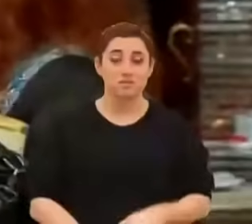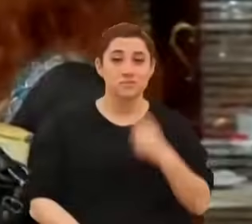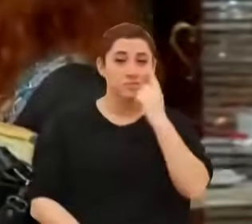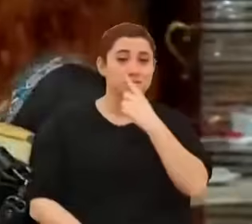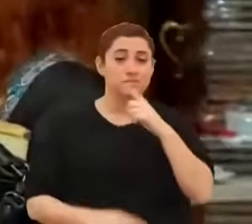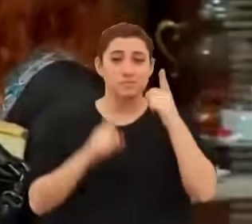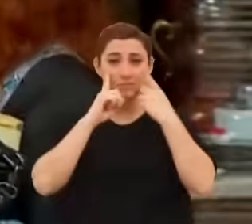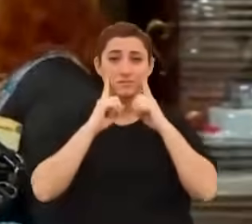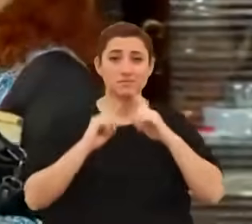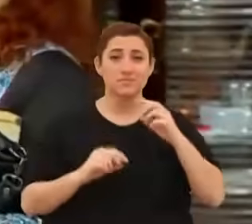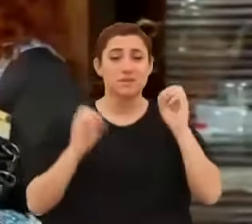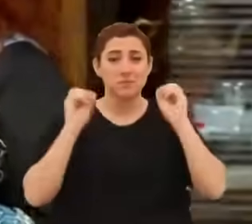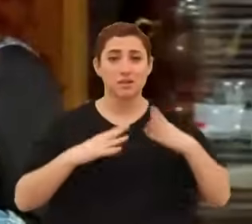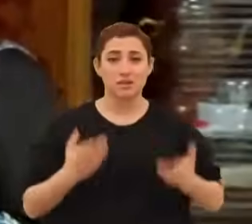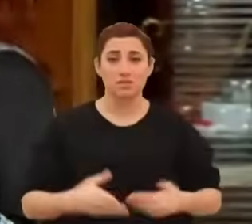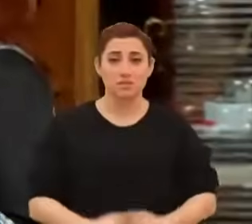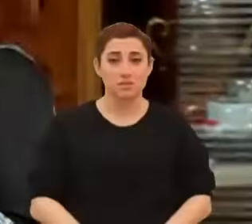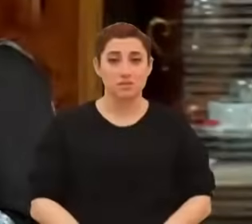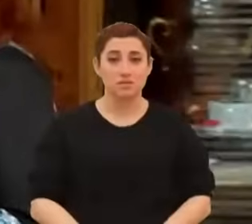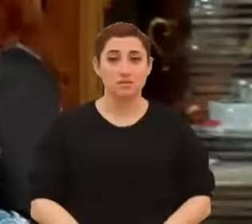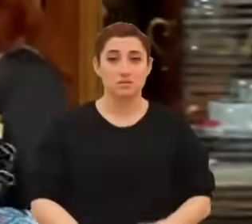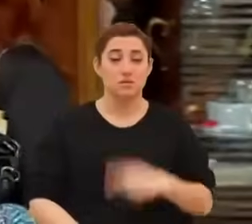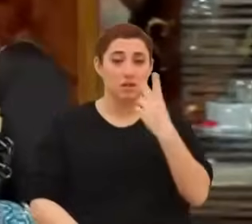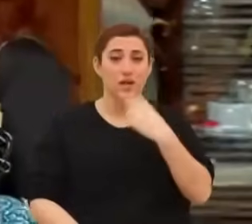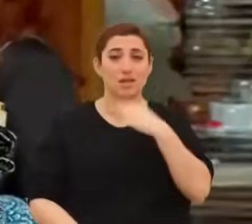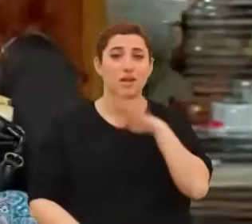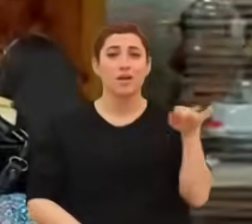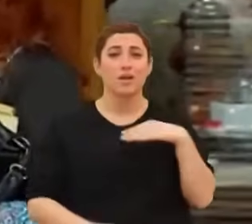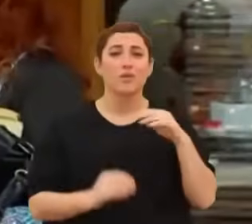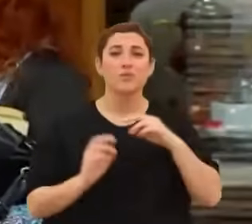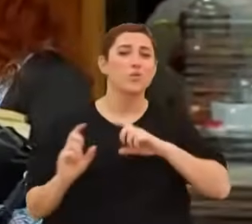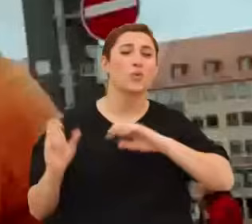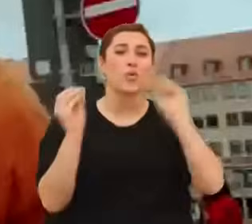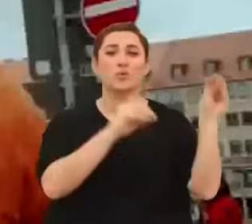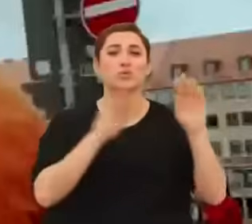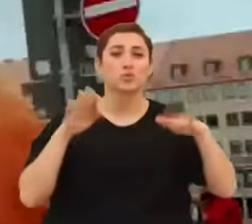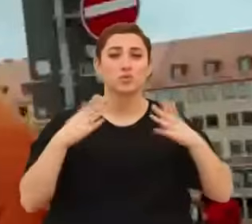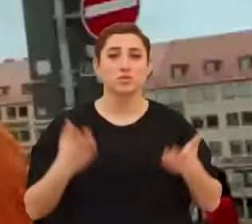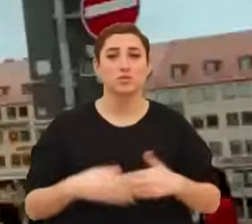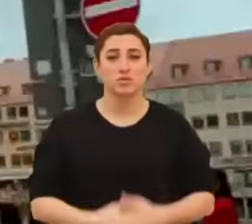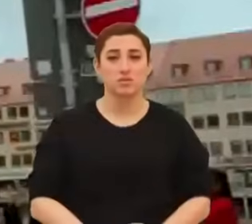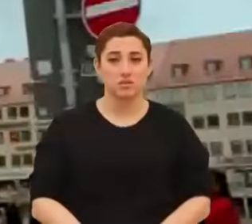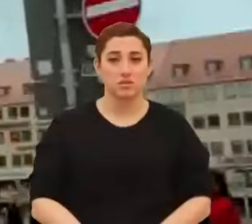Gözler yaşlı, bir şeyler konuştular ama duymadık. Nazlı üzgün, perişan.